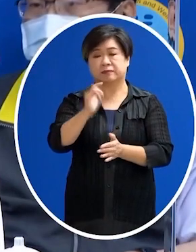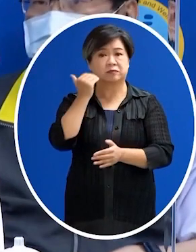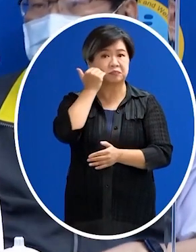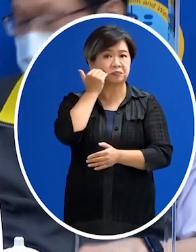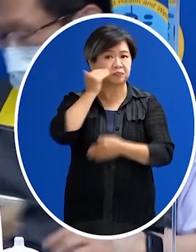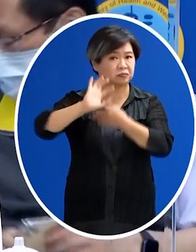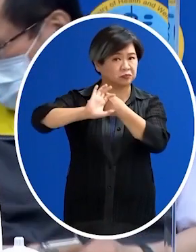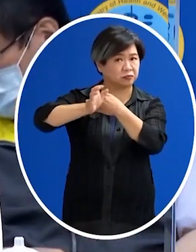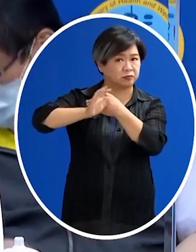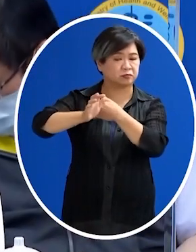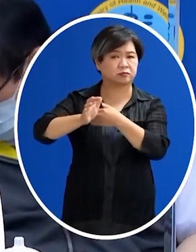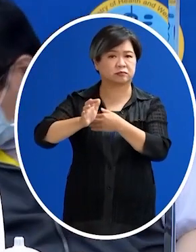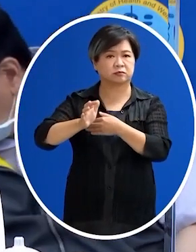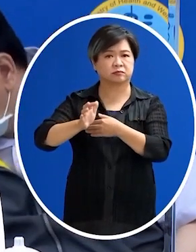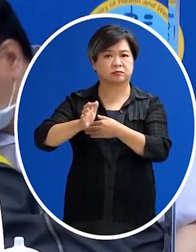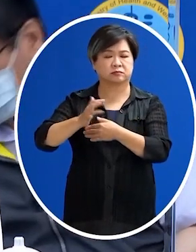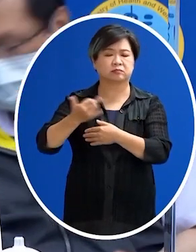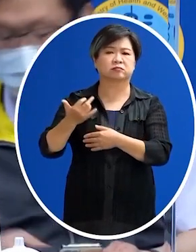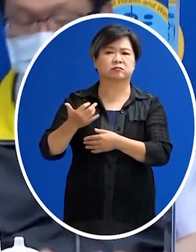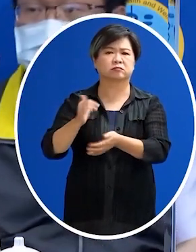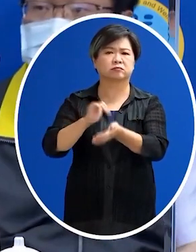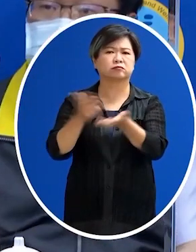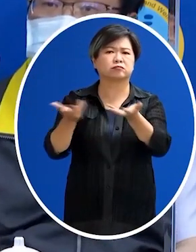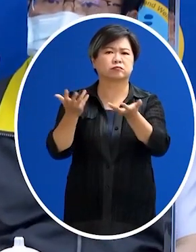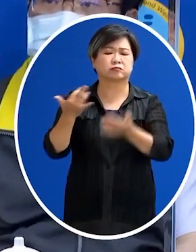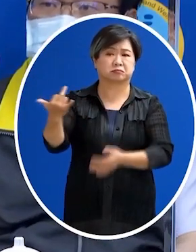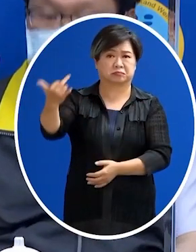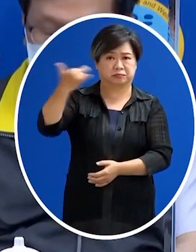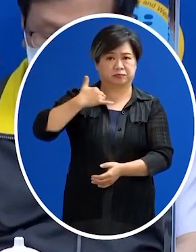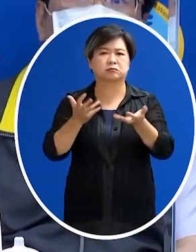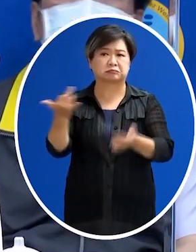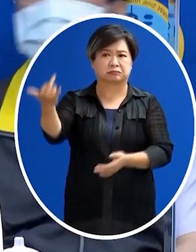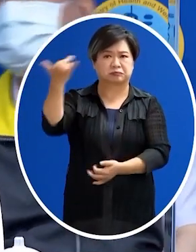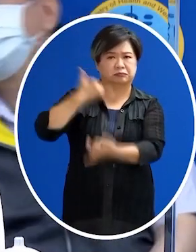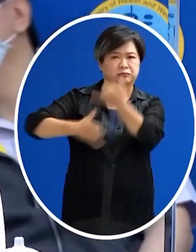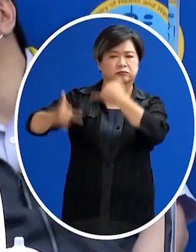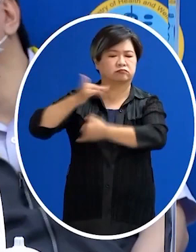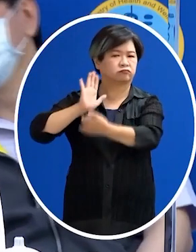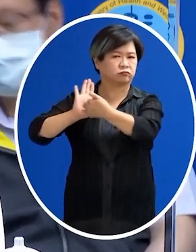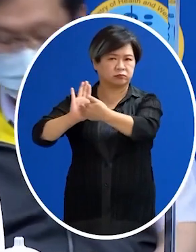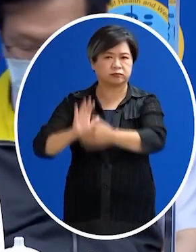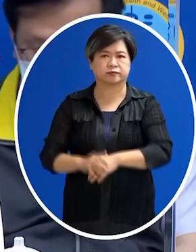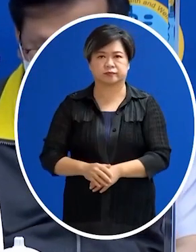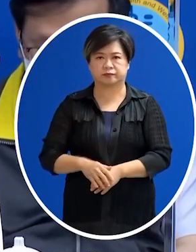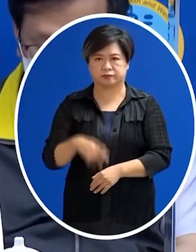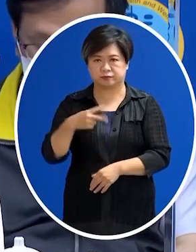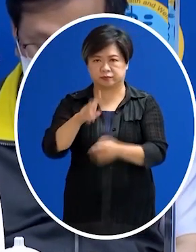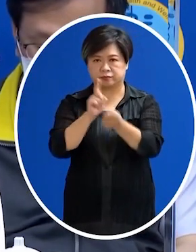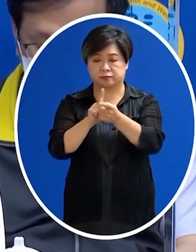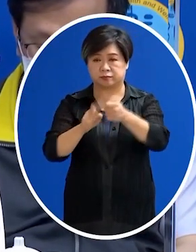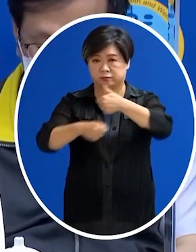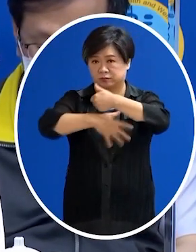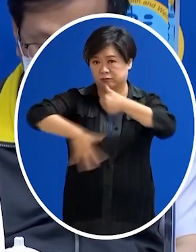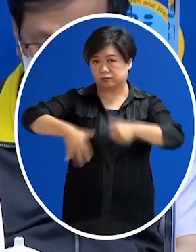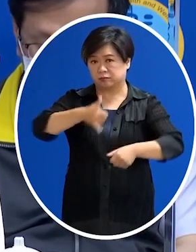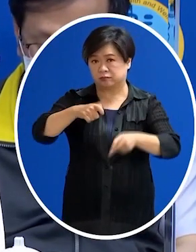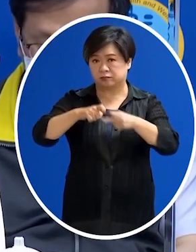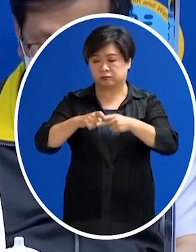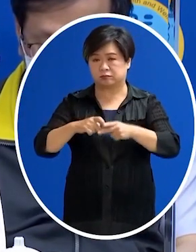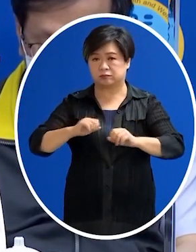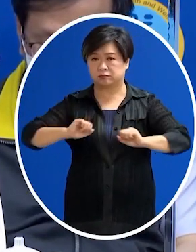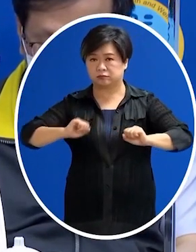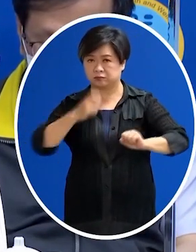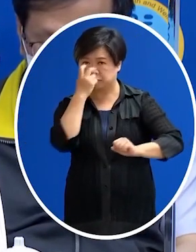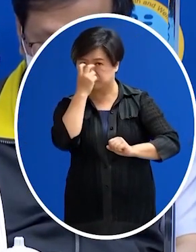外面中心来的国际医疗大概全部都建议暂停了。此外，对于我们员工的健康监测，那本来也持续